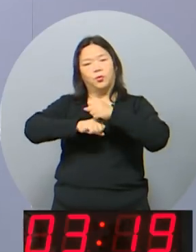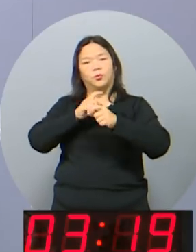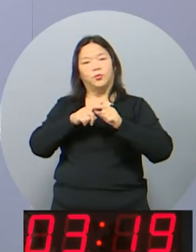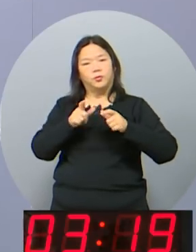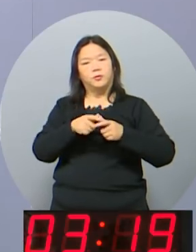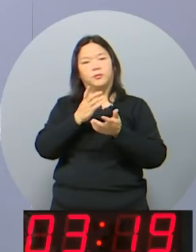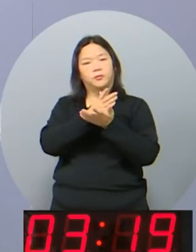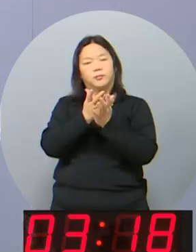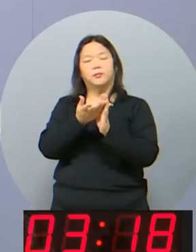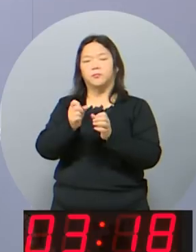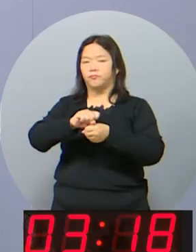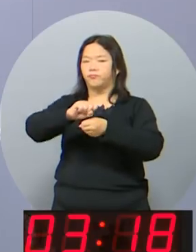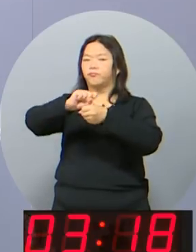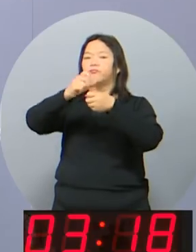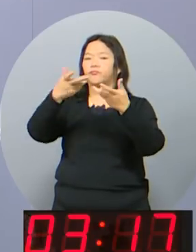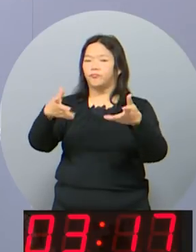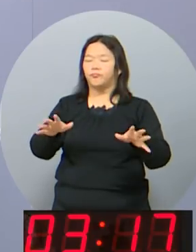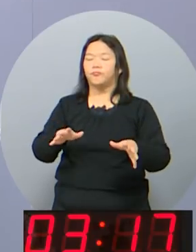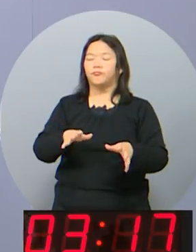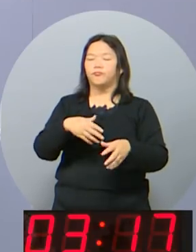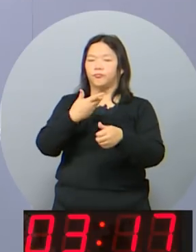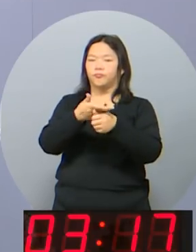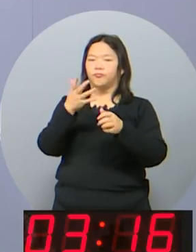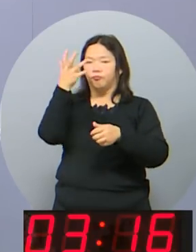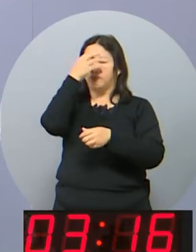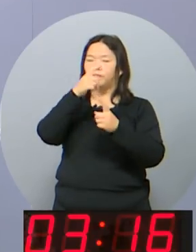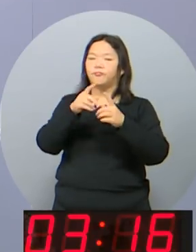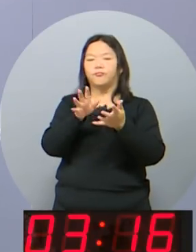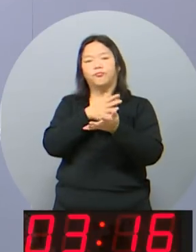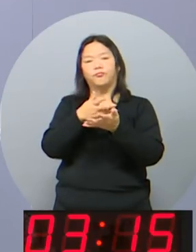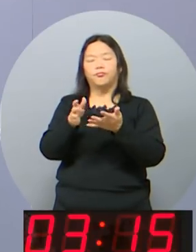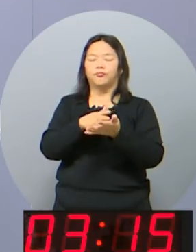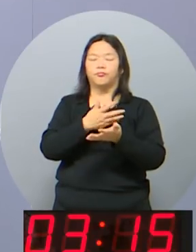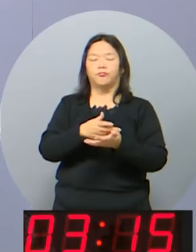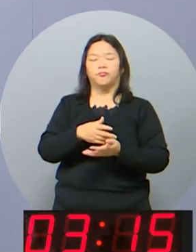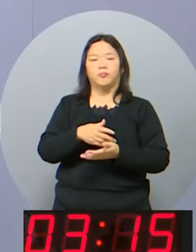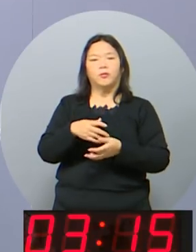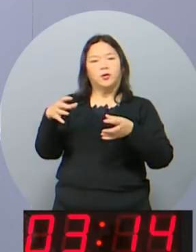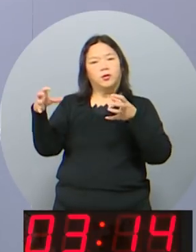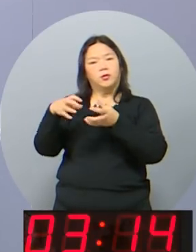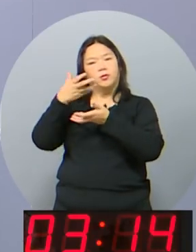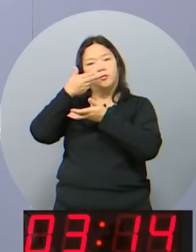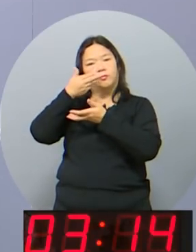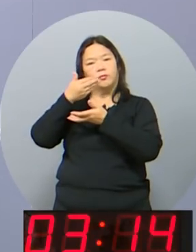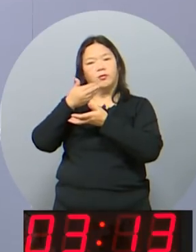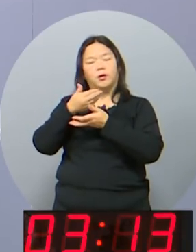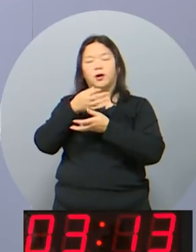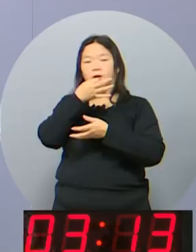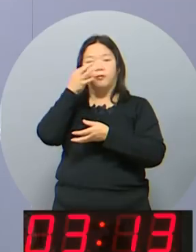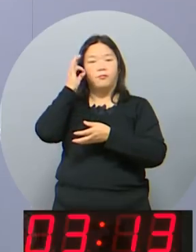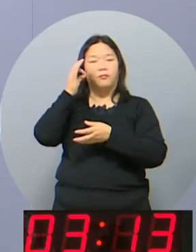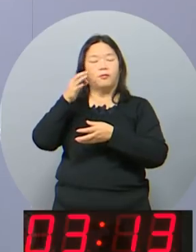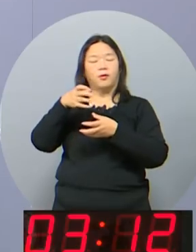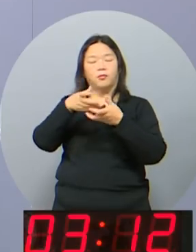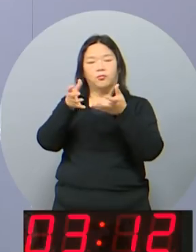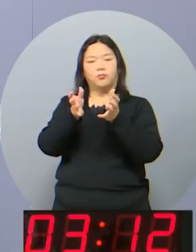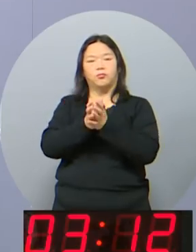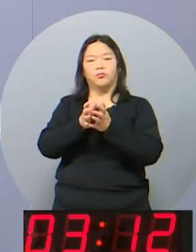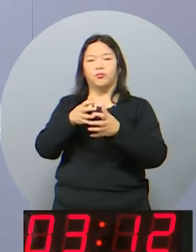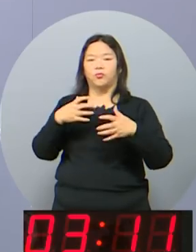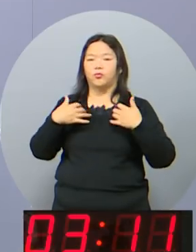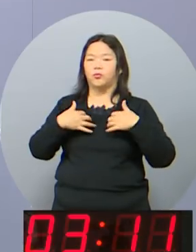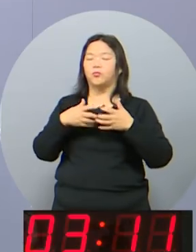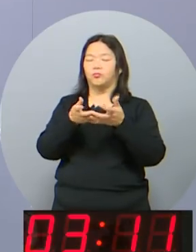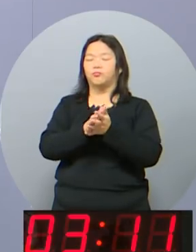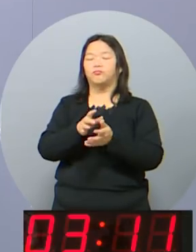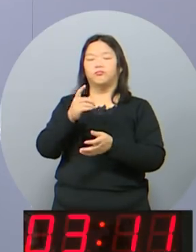更多的娱乐器材，还有我们的共餐银发族俱乐部都做得非常非常的好。这是